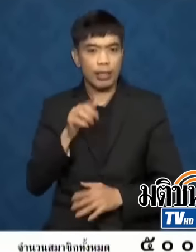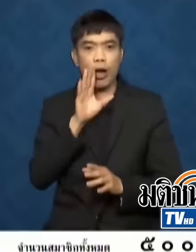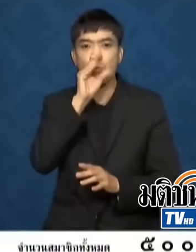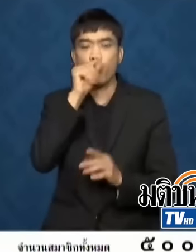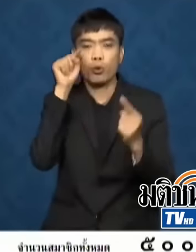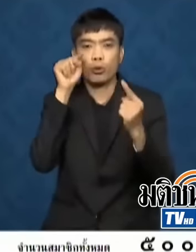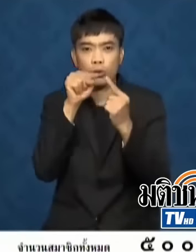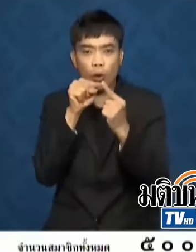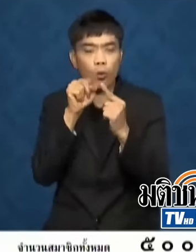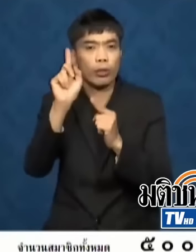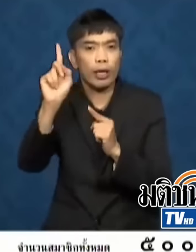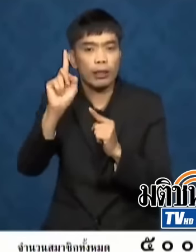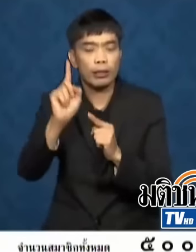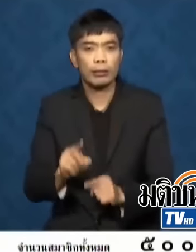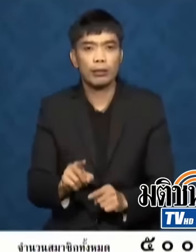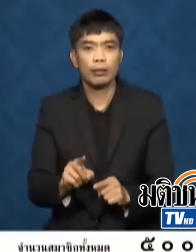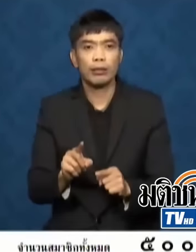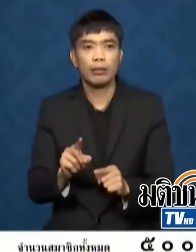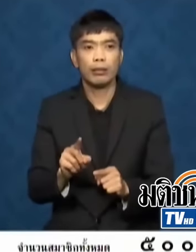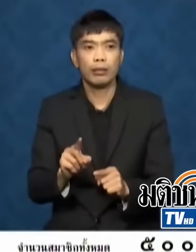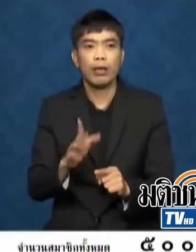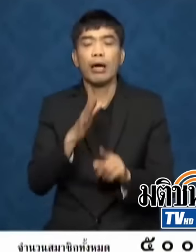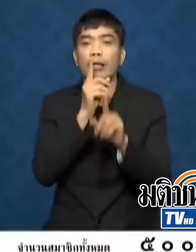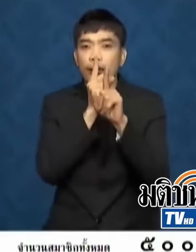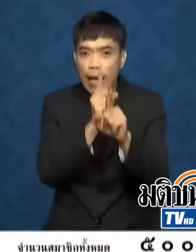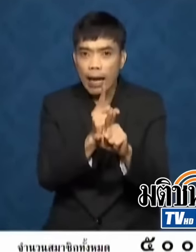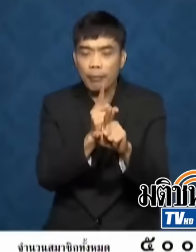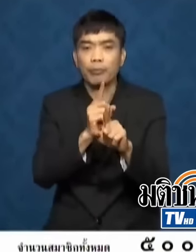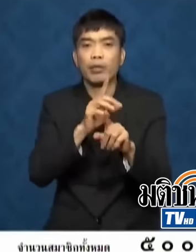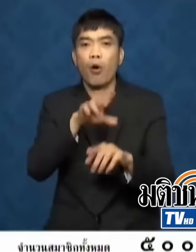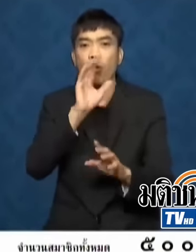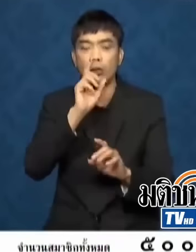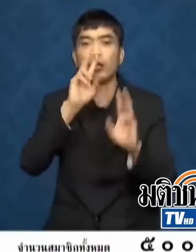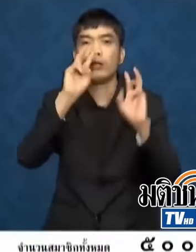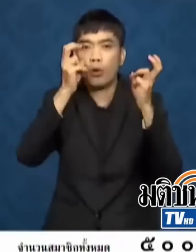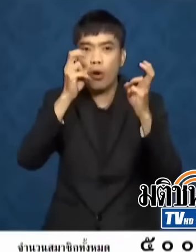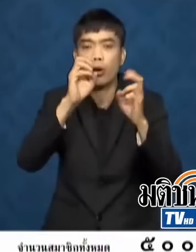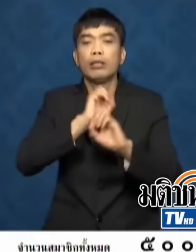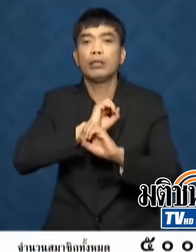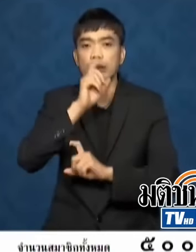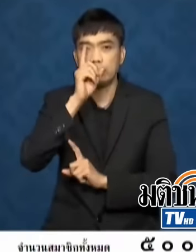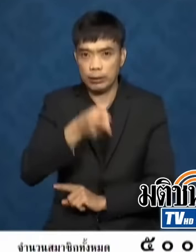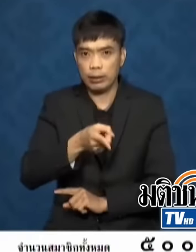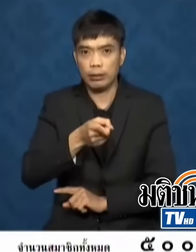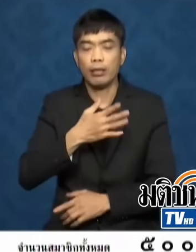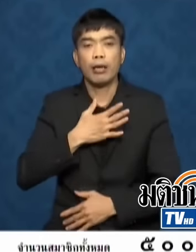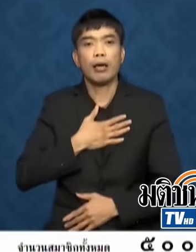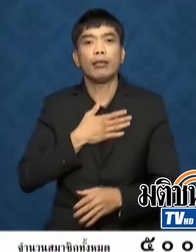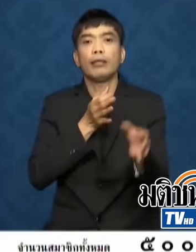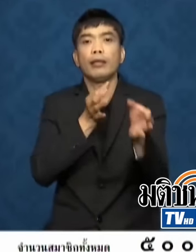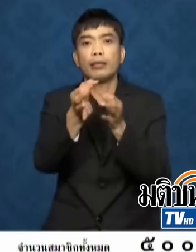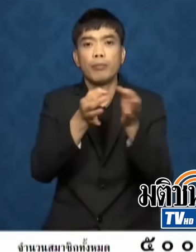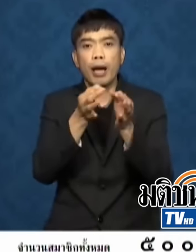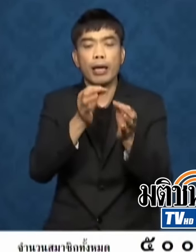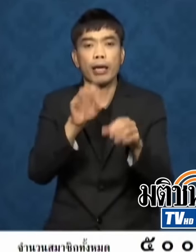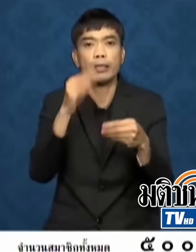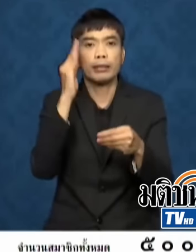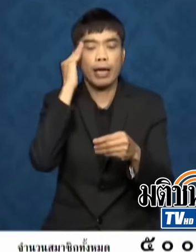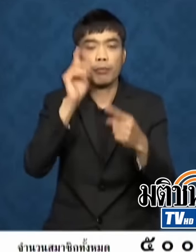ต่ผมจะเอ่ยว่าดังกล่าวนั้นเป็นไปตามข้อที่จริงเช่นนั้นหรือไม่เท่านั้นครับผมขออนุญาตนำเรียนประการที่หนึ่งนะครับว่ าก